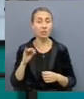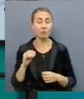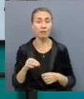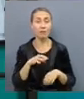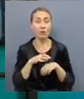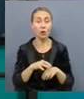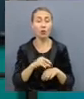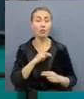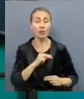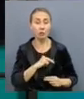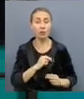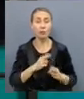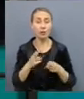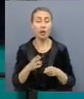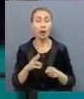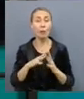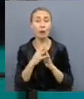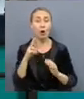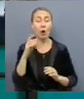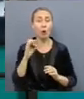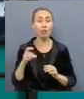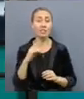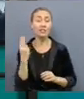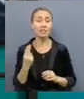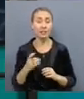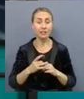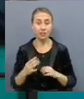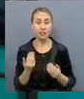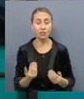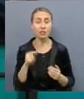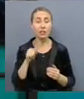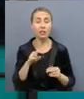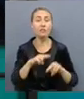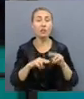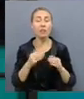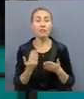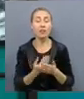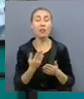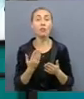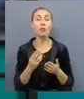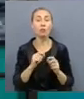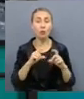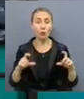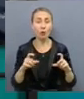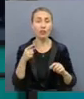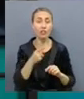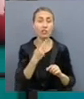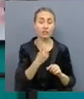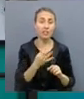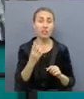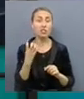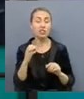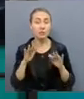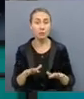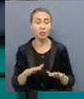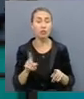ходе рабочей поездки в поселок Коше Целиноградского района. Сейчас здесь строят две новые школы на 1200 и 400 мест, чтобы